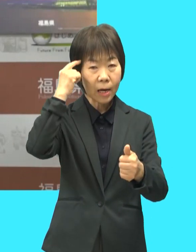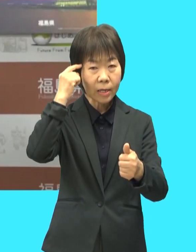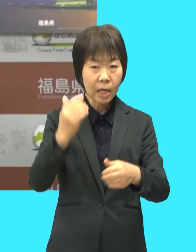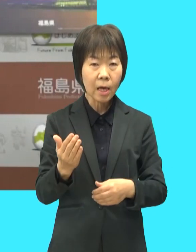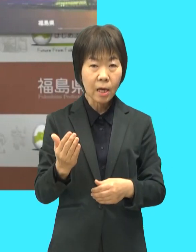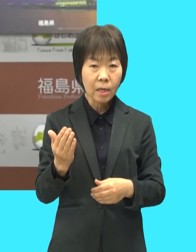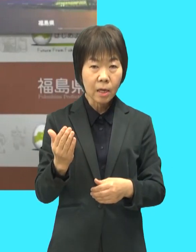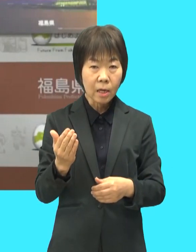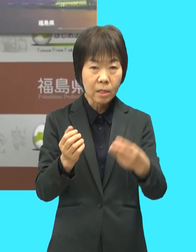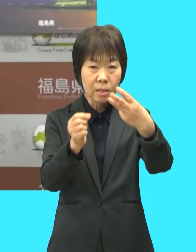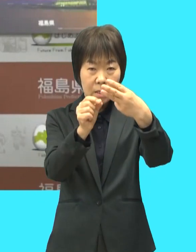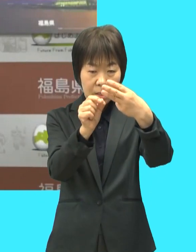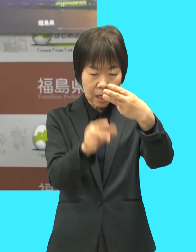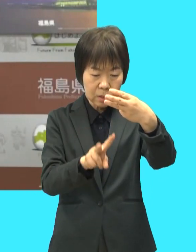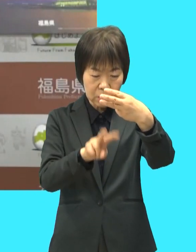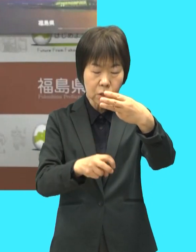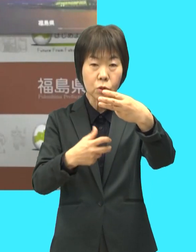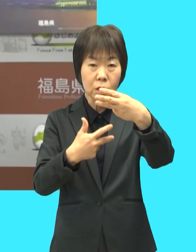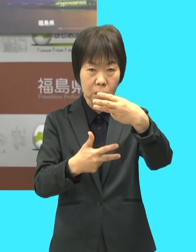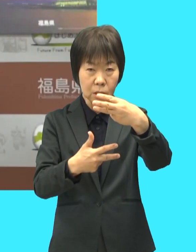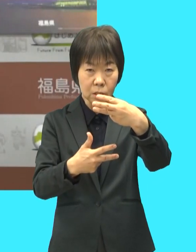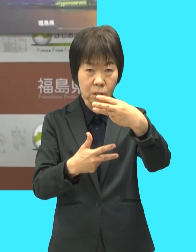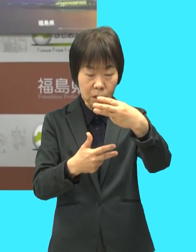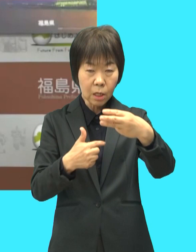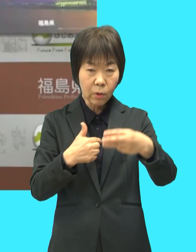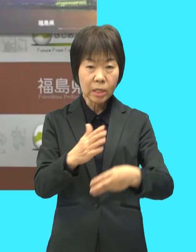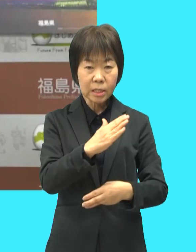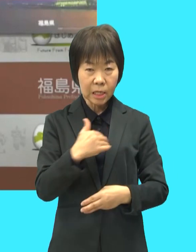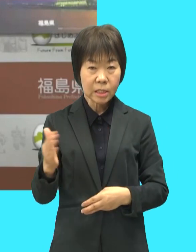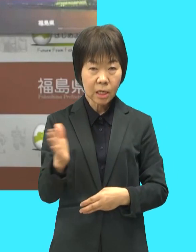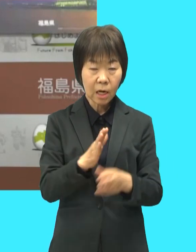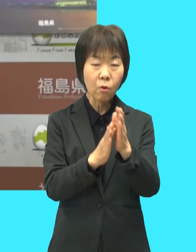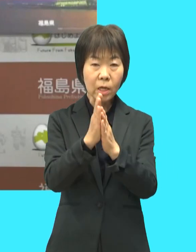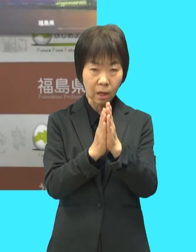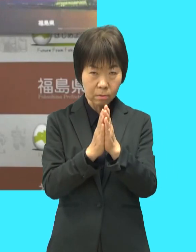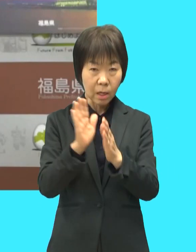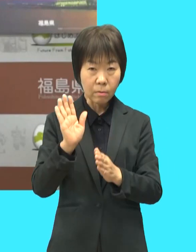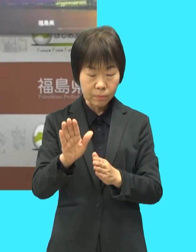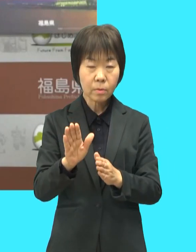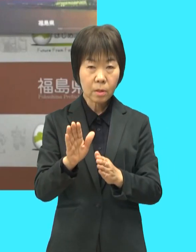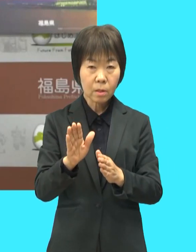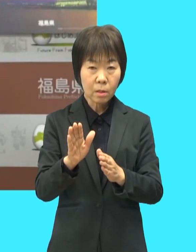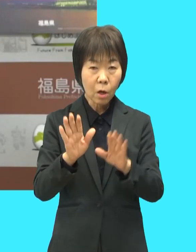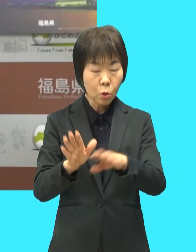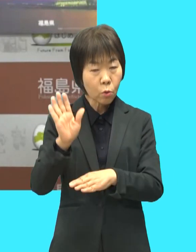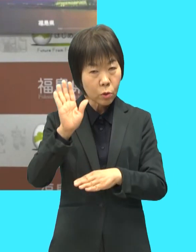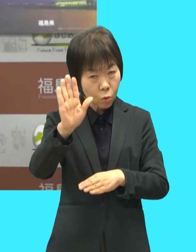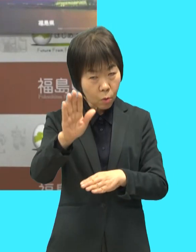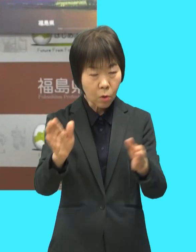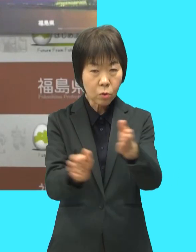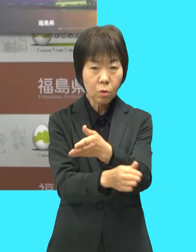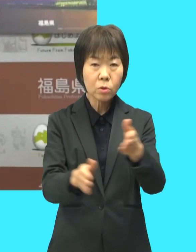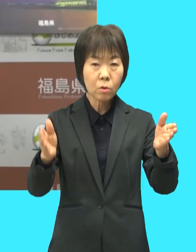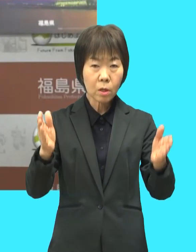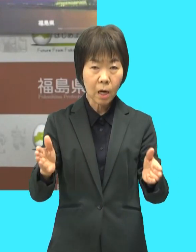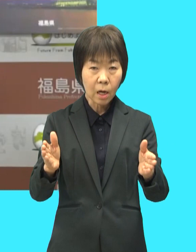日27日我々からお願いをし、また今日以降も当分の間続けていただくこと